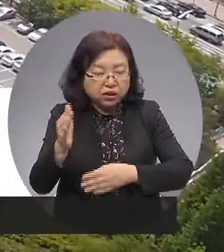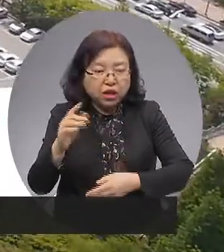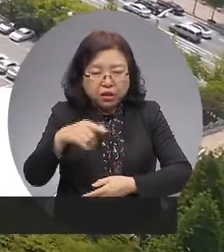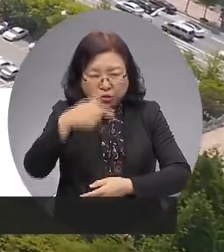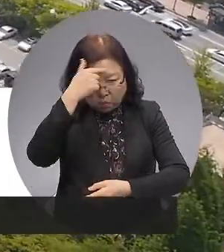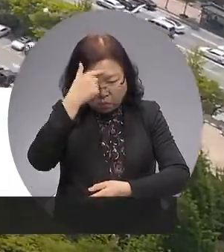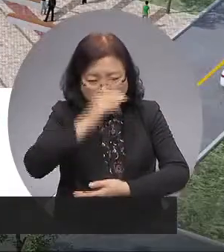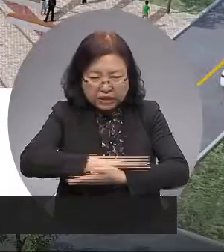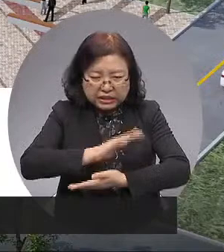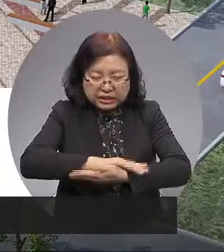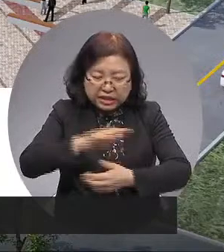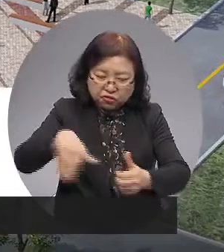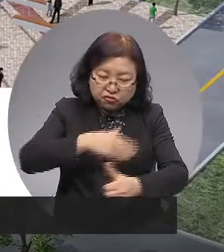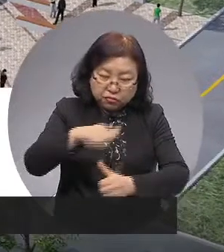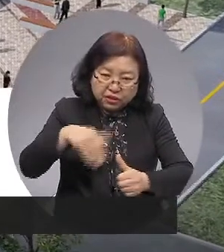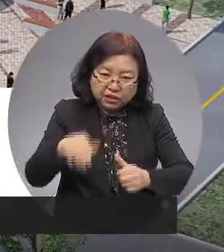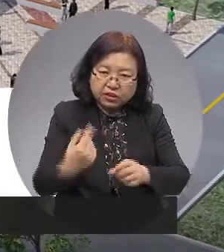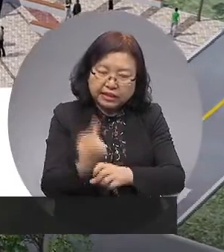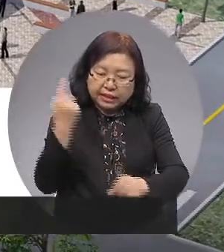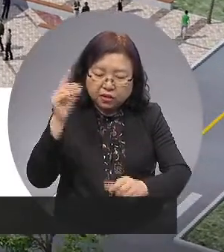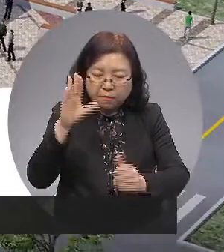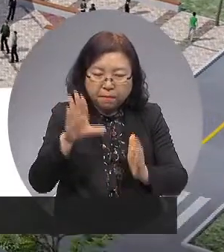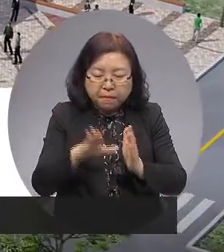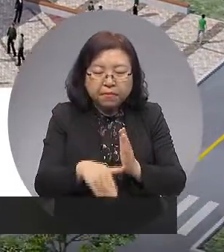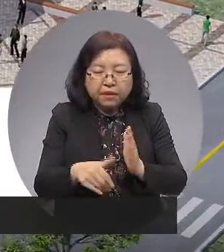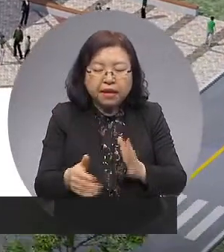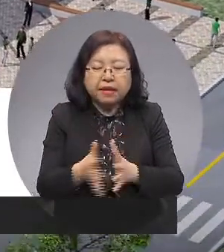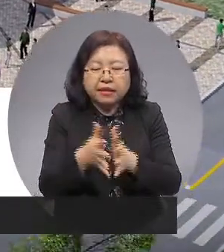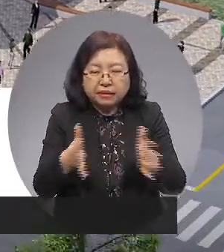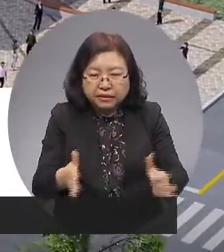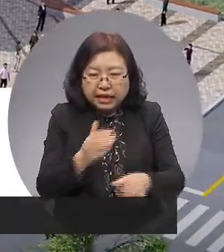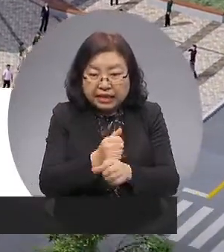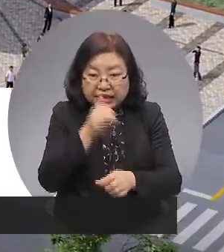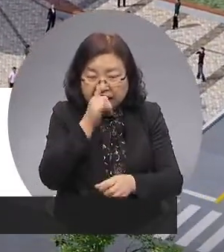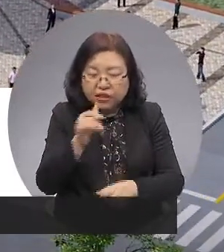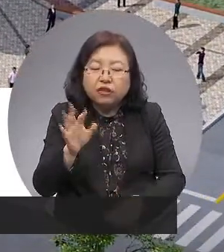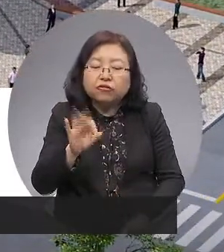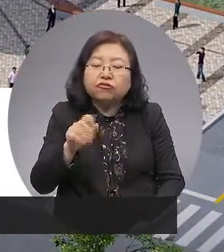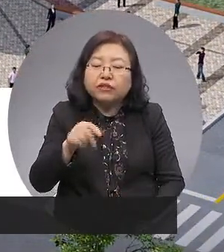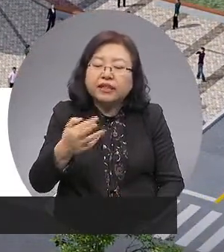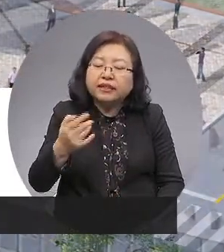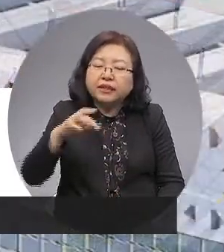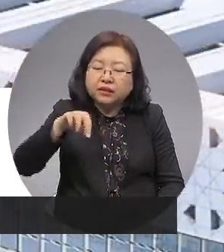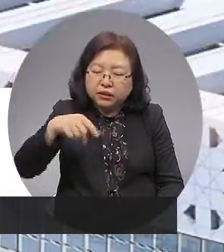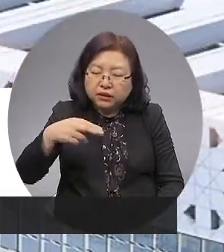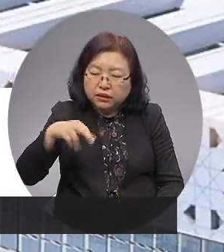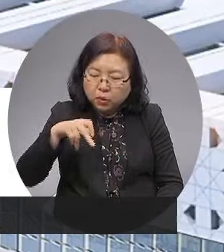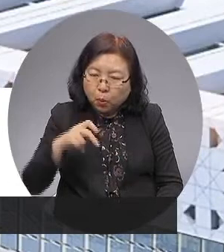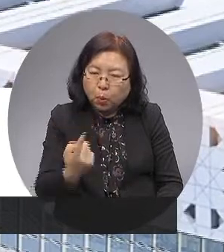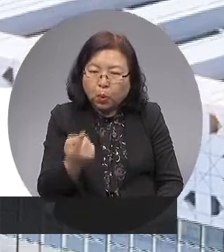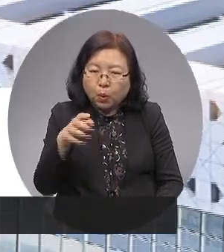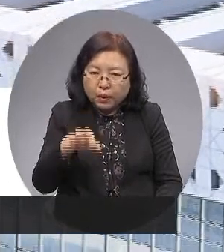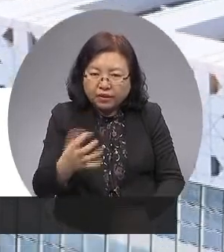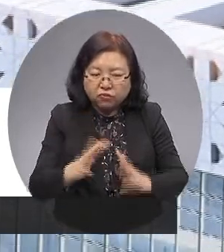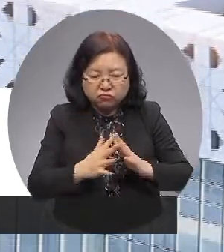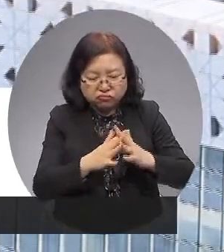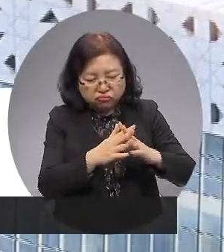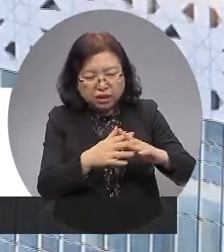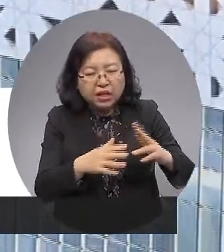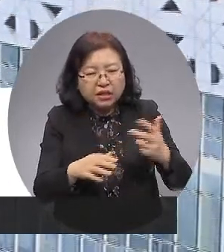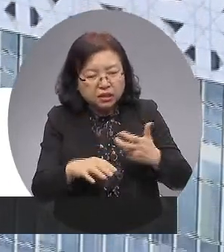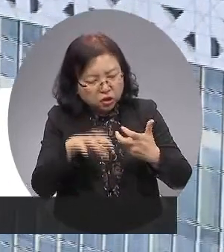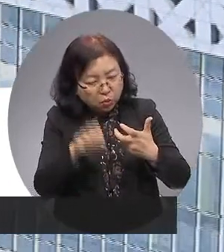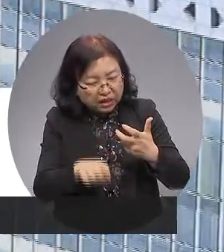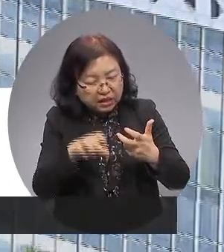박물관 인근에서 지난해 말 착공한 유네스코 국제기록유산센터가 공정률 7% 상태에서 레미콘